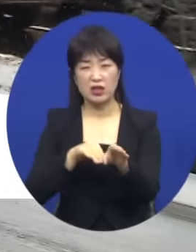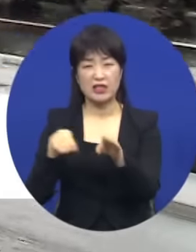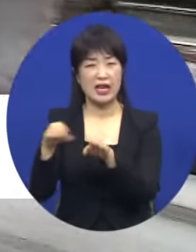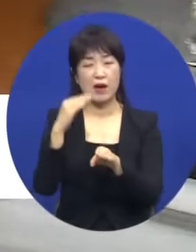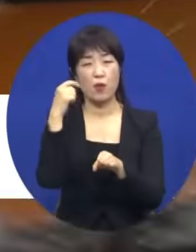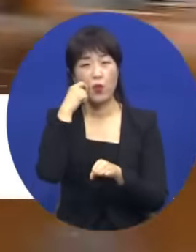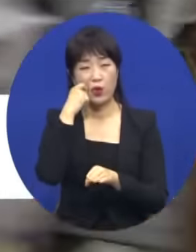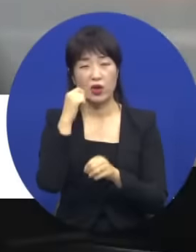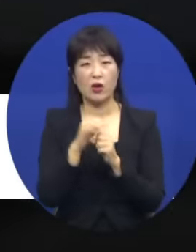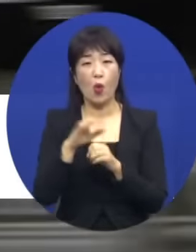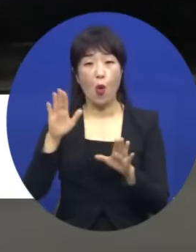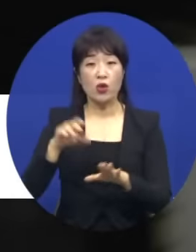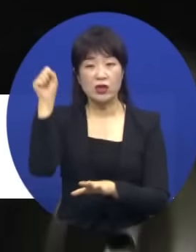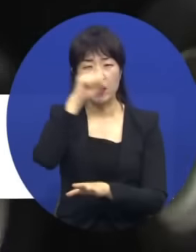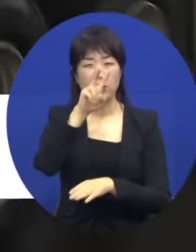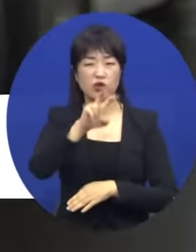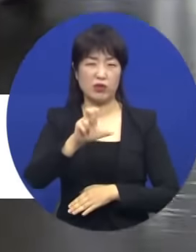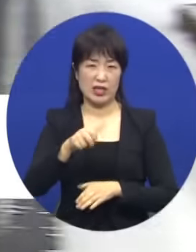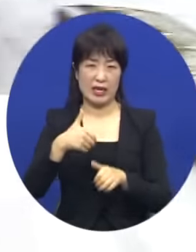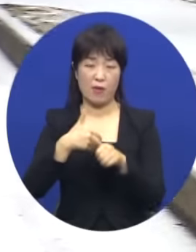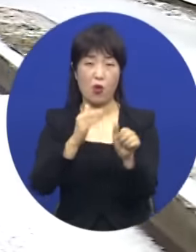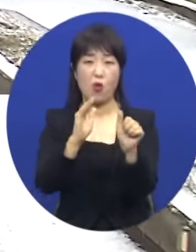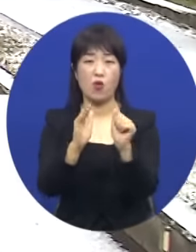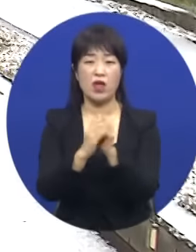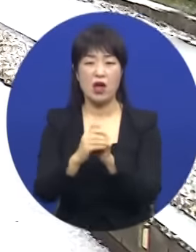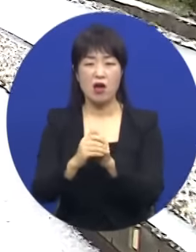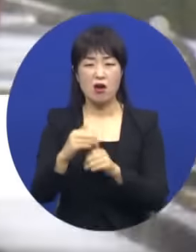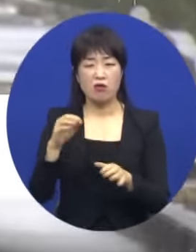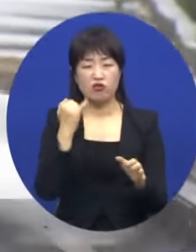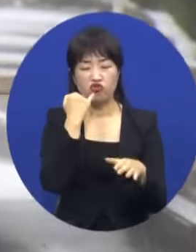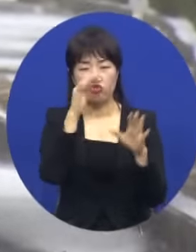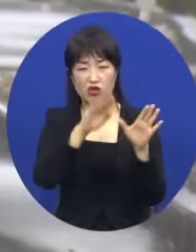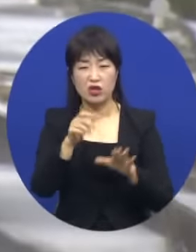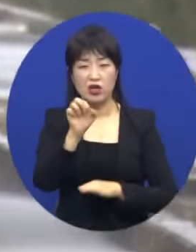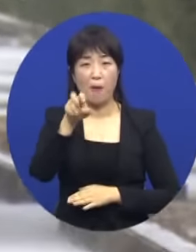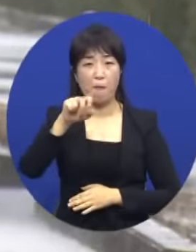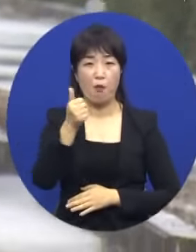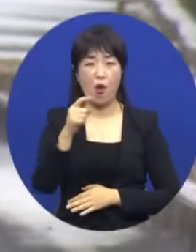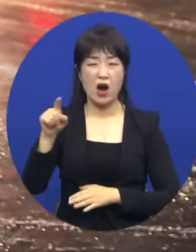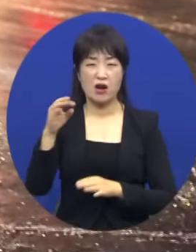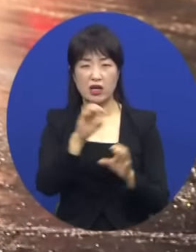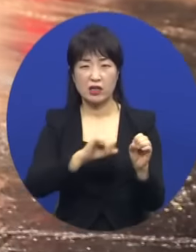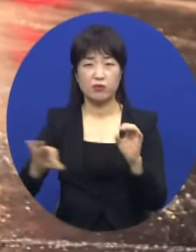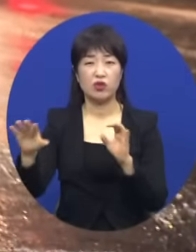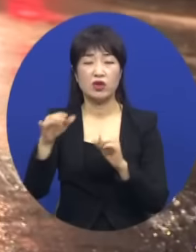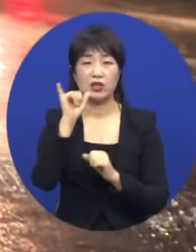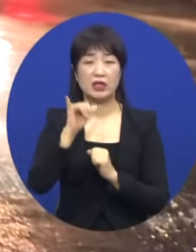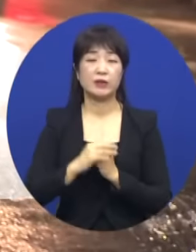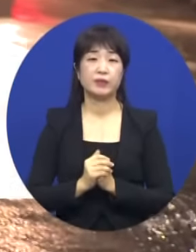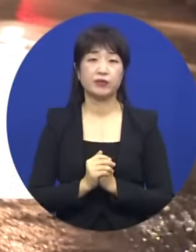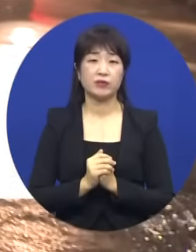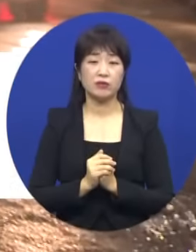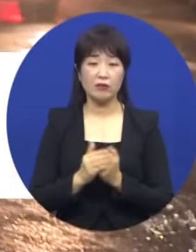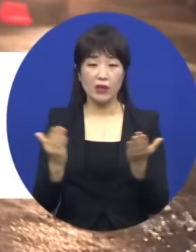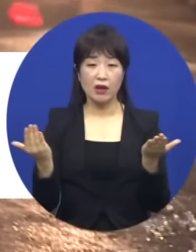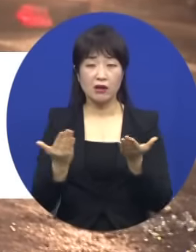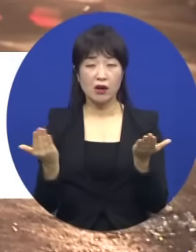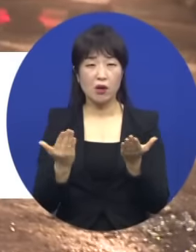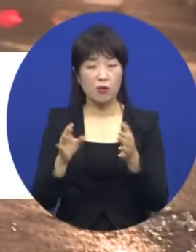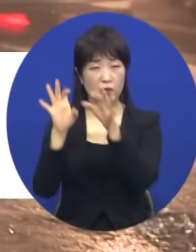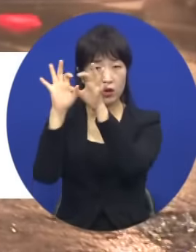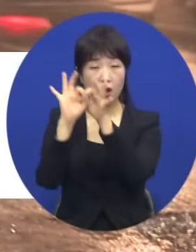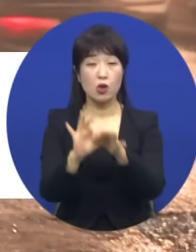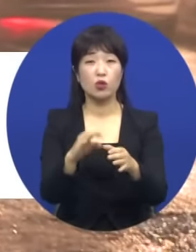새벽에야 제설 차량 25대를 투입해 눈을 치우고 염화칼슘을 뿌렸습니다. 이게 작업이 계속 진행